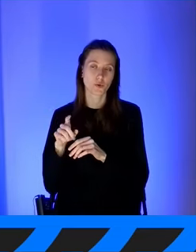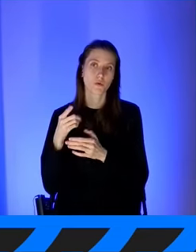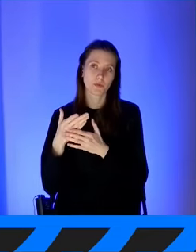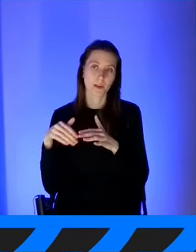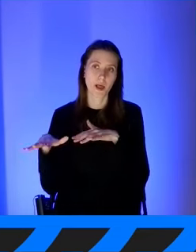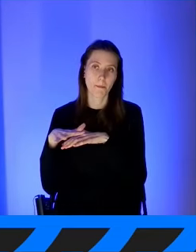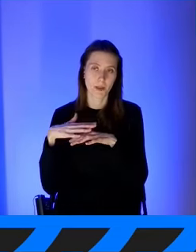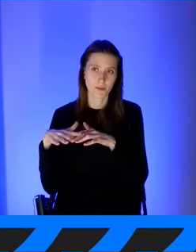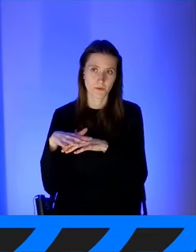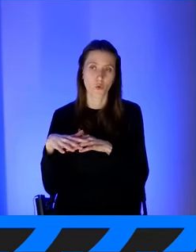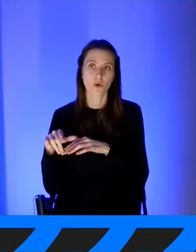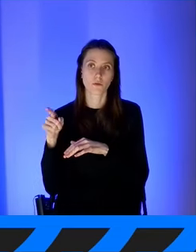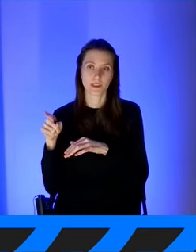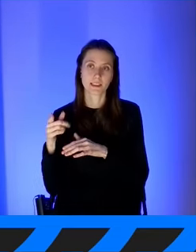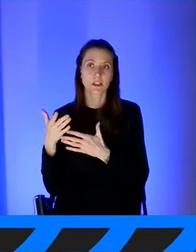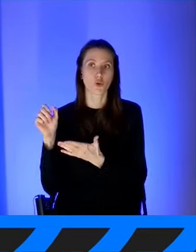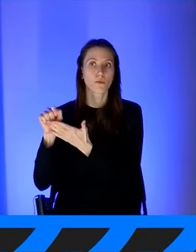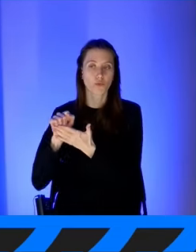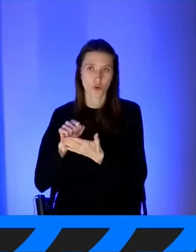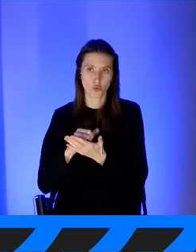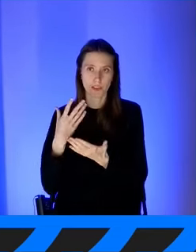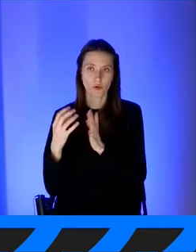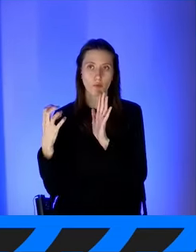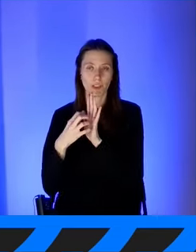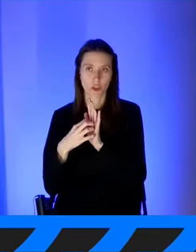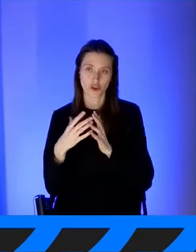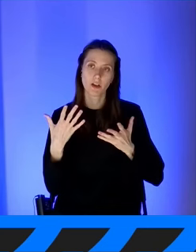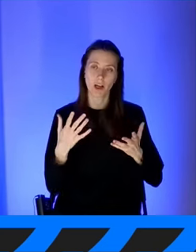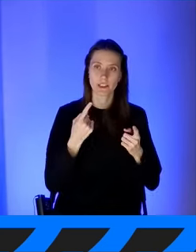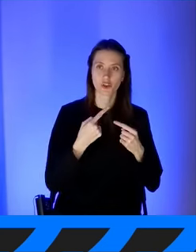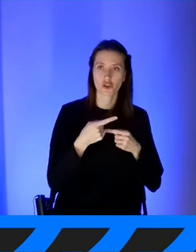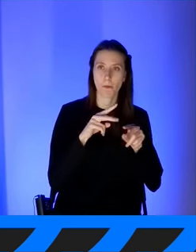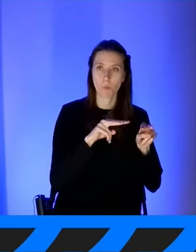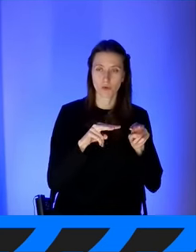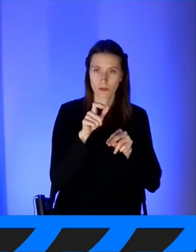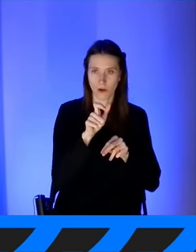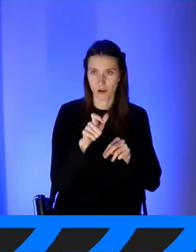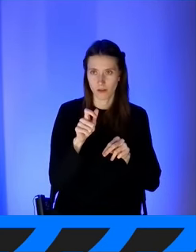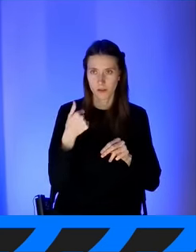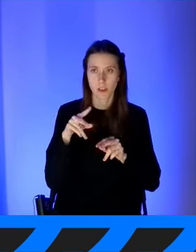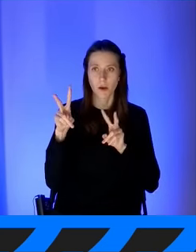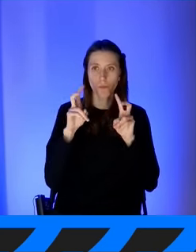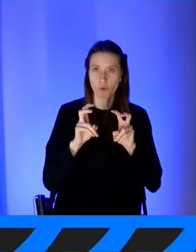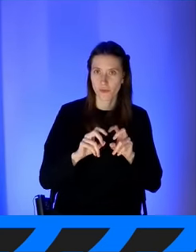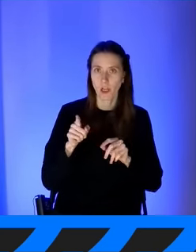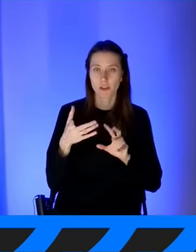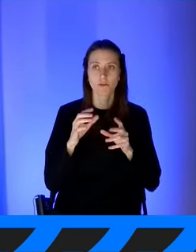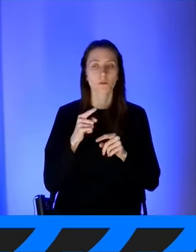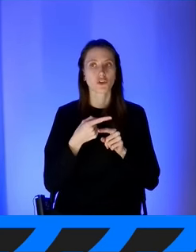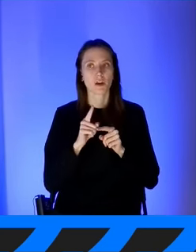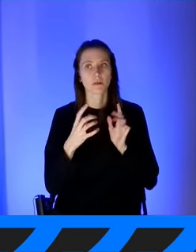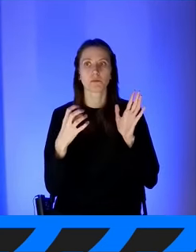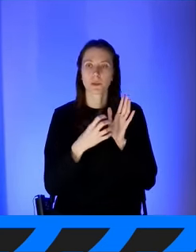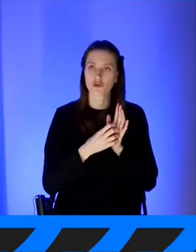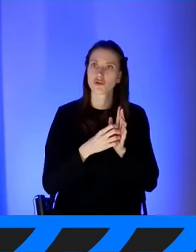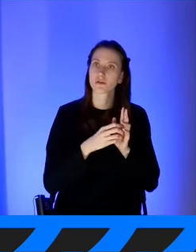каталоге, модерация, естественно, прогоняет и получает первичные метрики с помощью этой утилиты и смотрит вообще, оно работает там только на